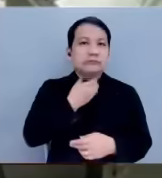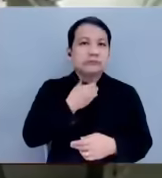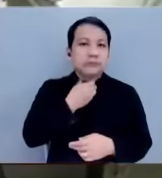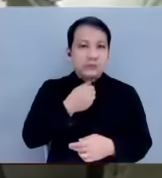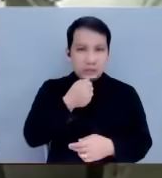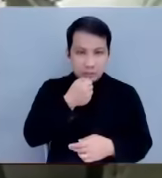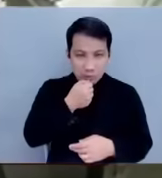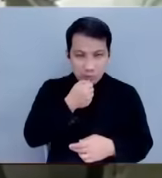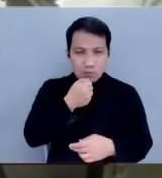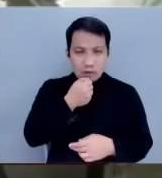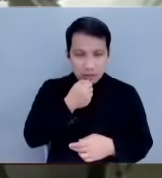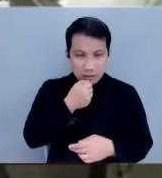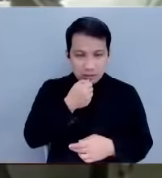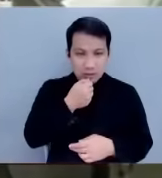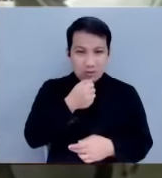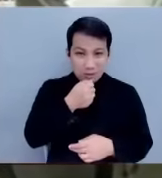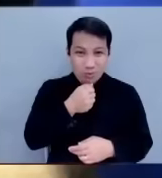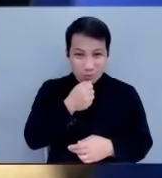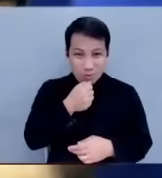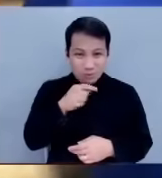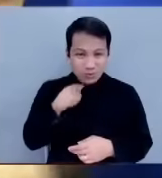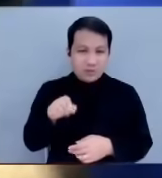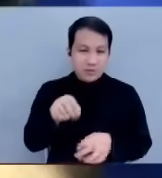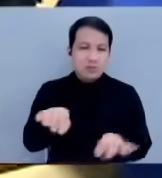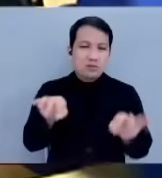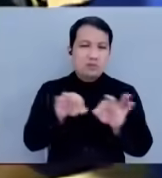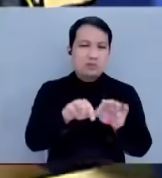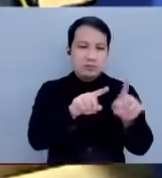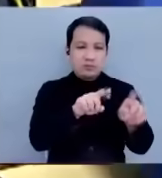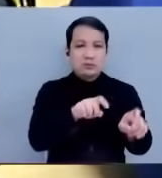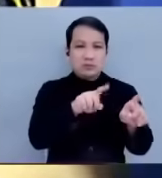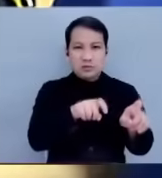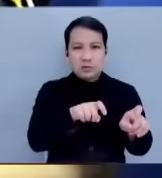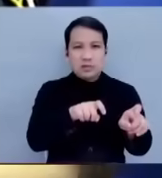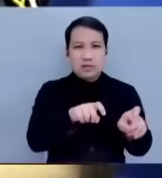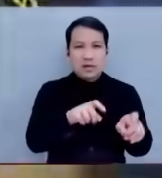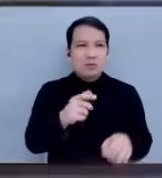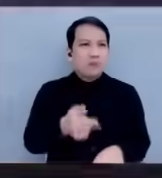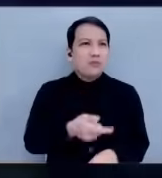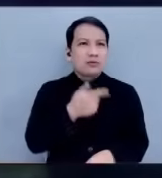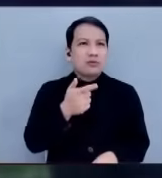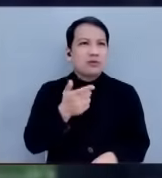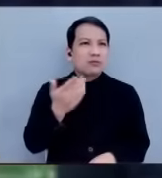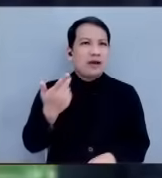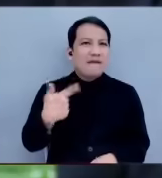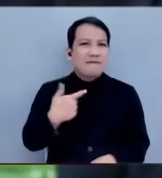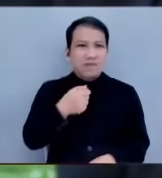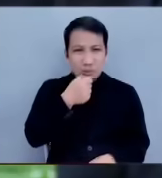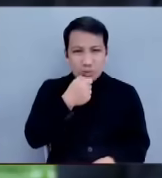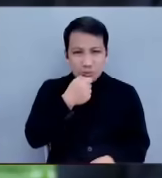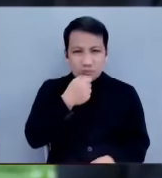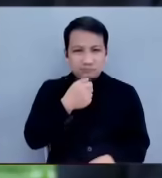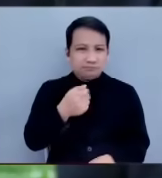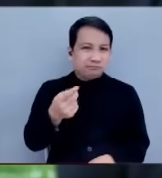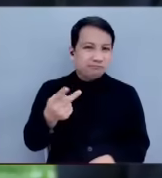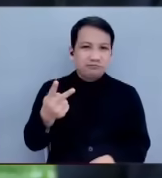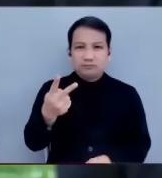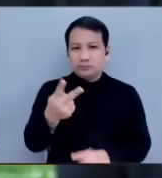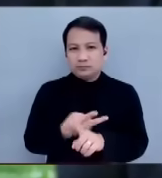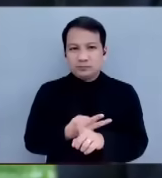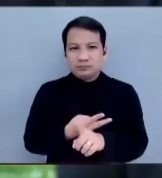Kaya napakahalaga ng pagpapatest, lalo na yung mga matagal nang inuubo. 1 or 2 months na, you still